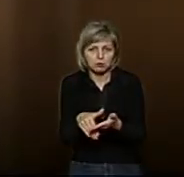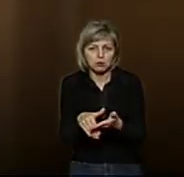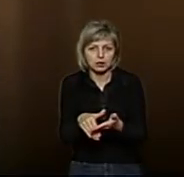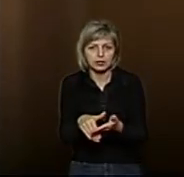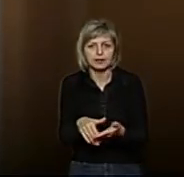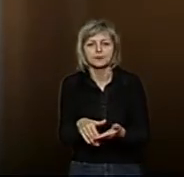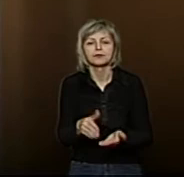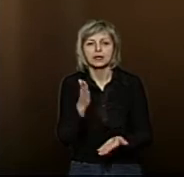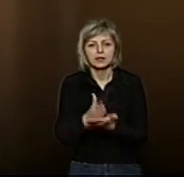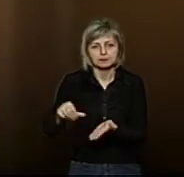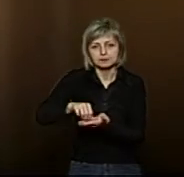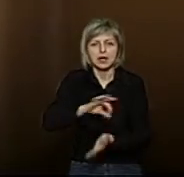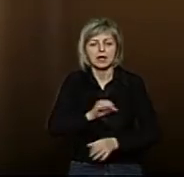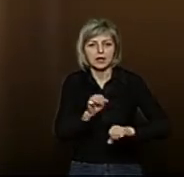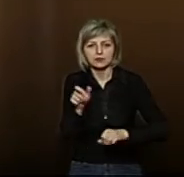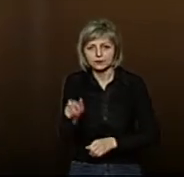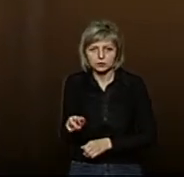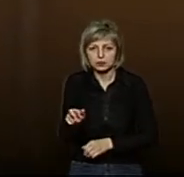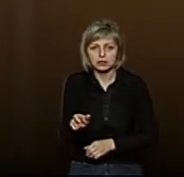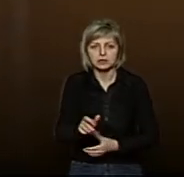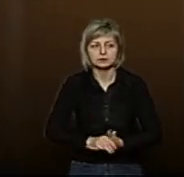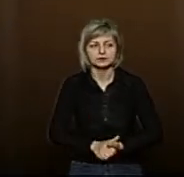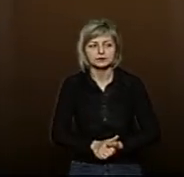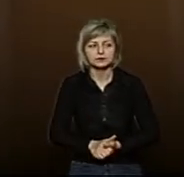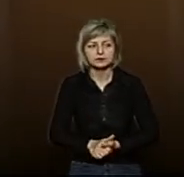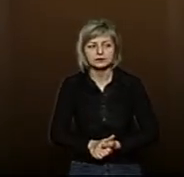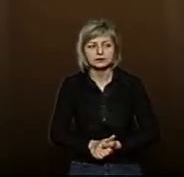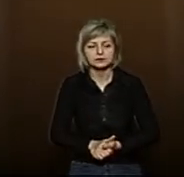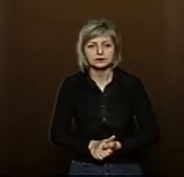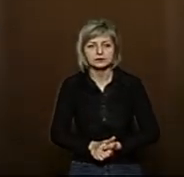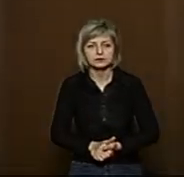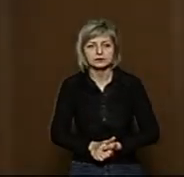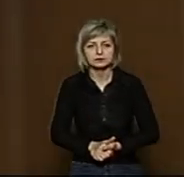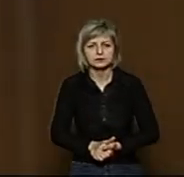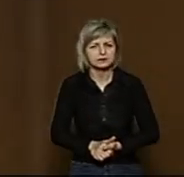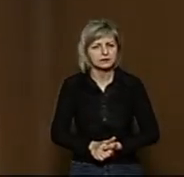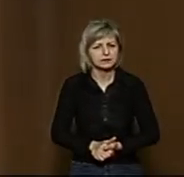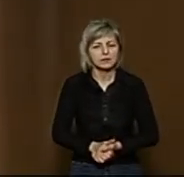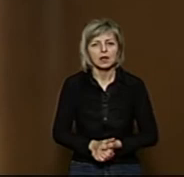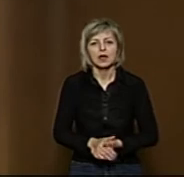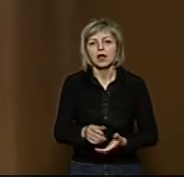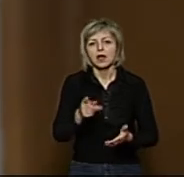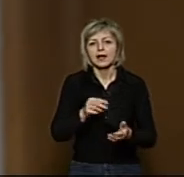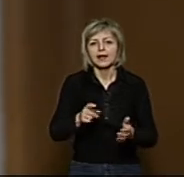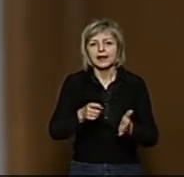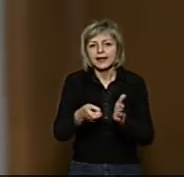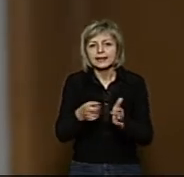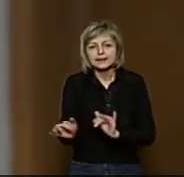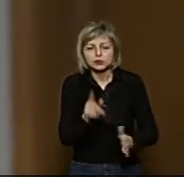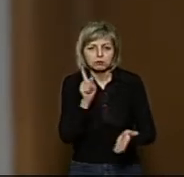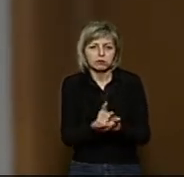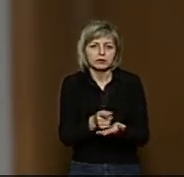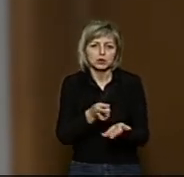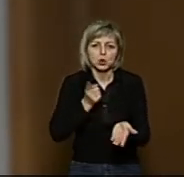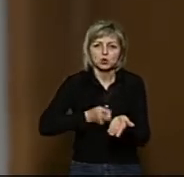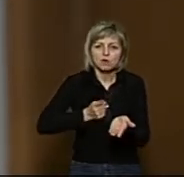що буде здобуто на досудовому слідстві, вони мають довести все те, про що